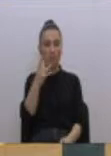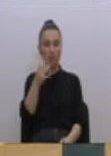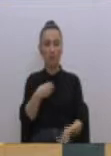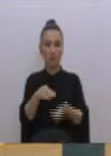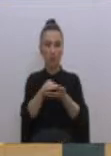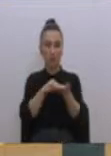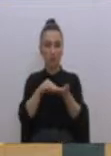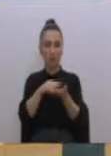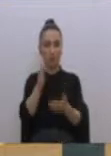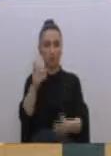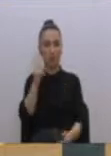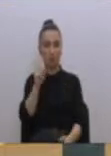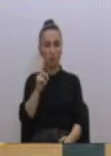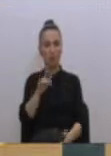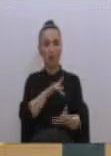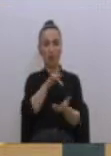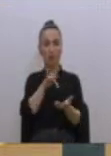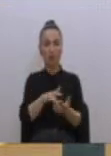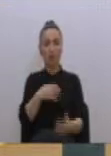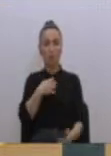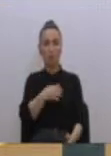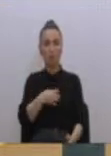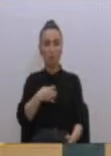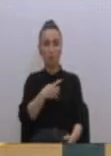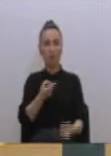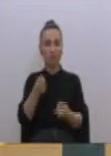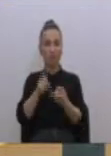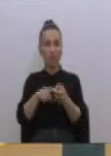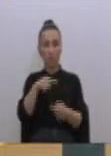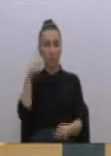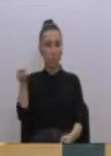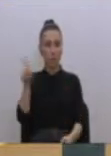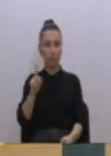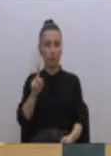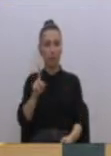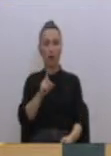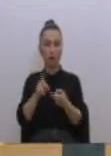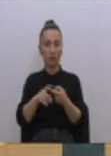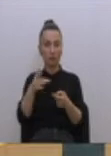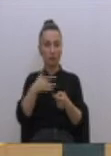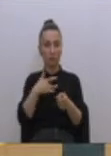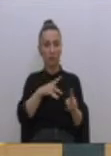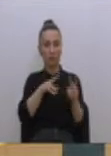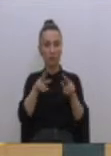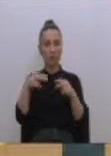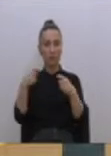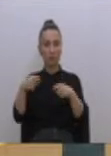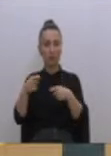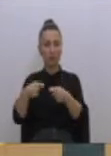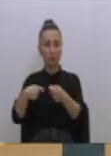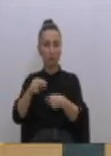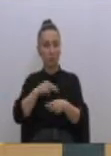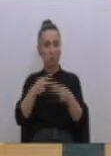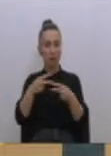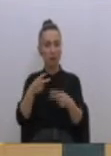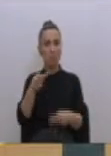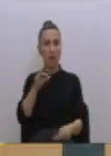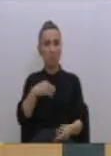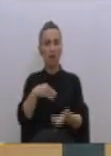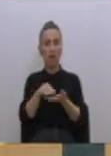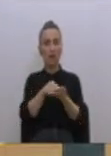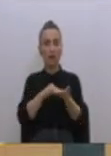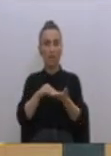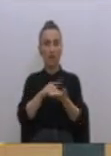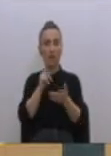de ertel gau imeu, kwe gara, nishuanul na damu kide bule, rusetzi ararist, da arikneba, na dam da oetro partidor ze, tumca, kide ertel gau imeu reb,